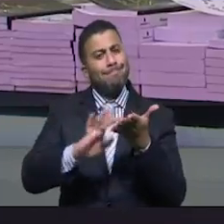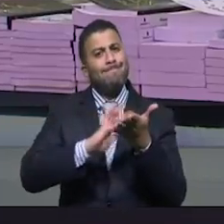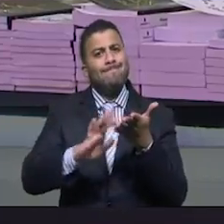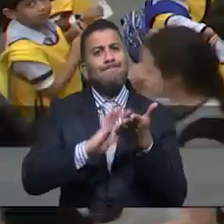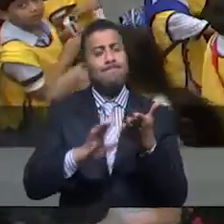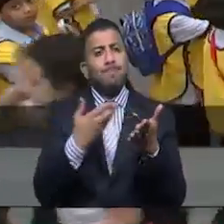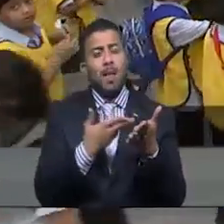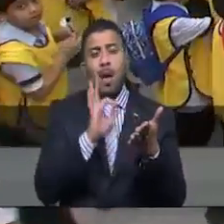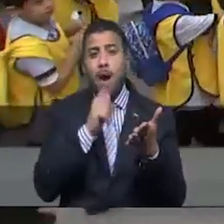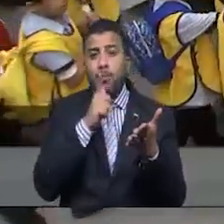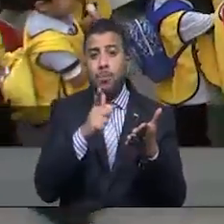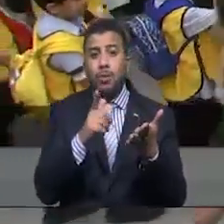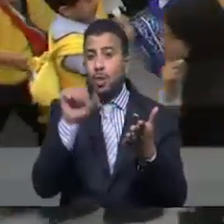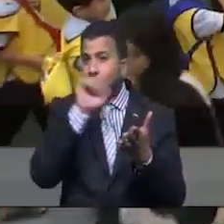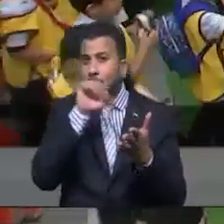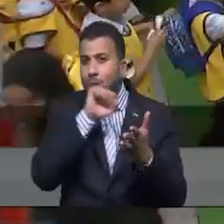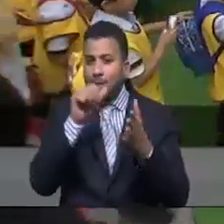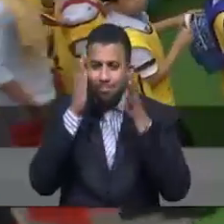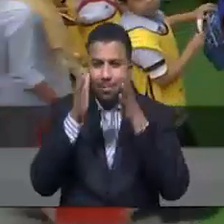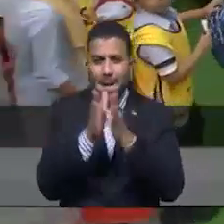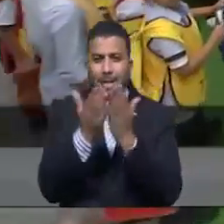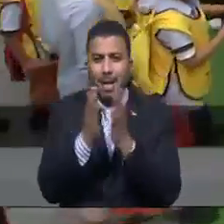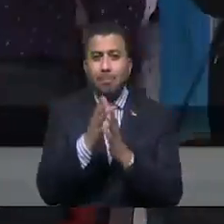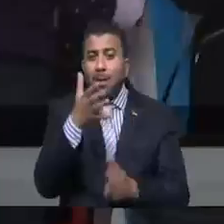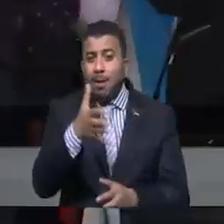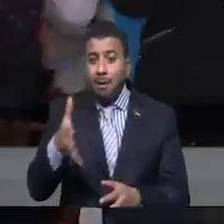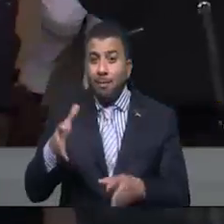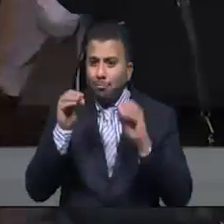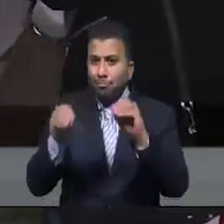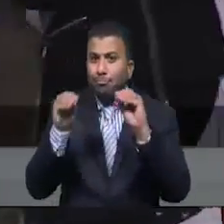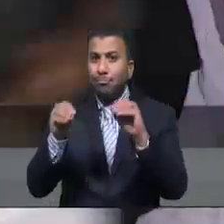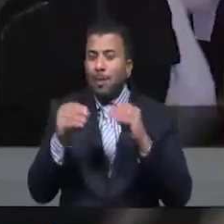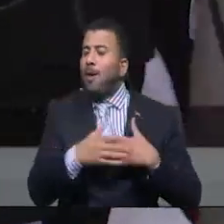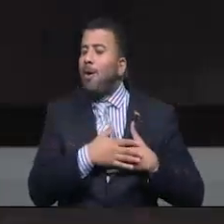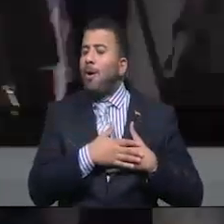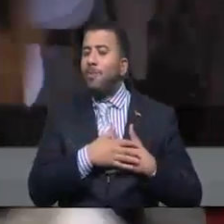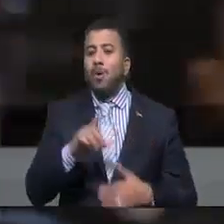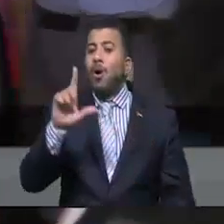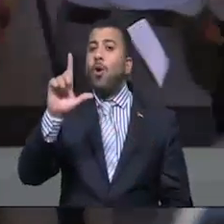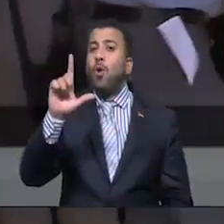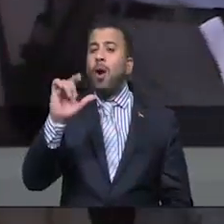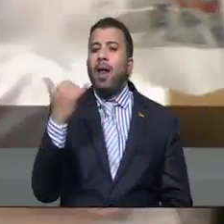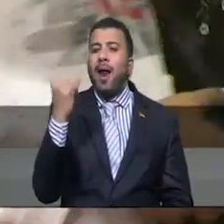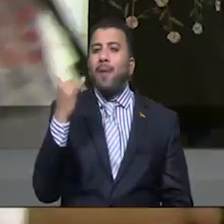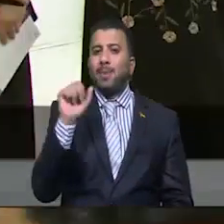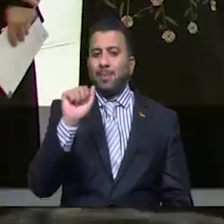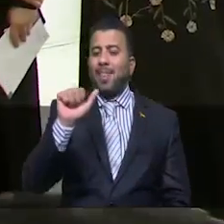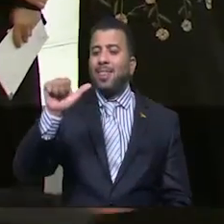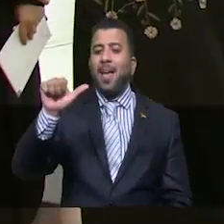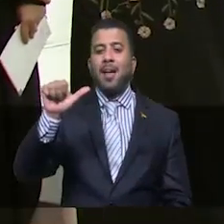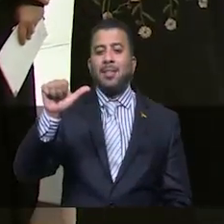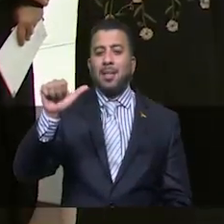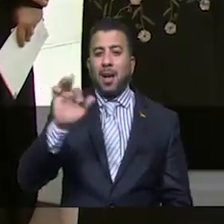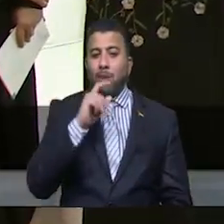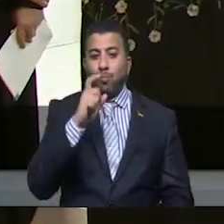الدولي للكتاب يتضح التركيز في تشجيع أطفال الغد على حب لغة الضاد، فهنا